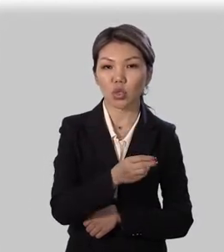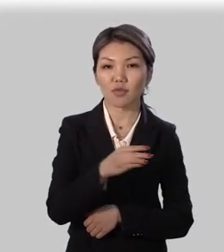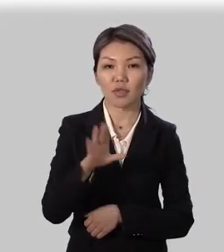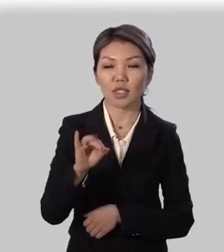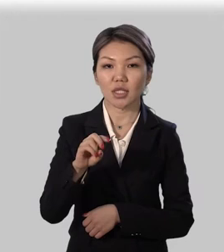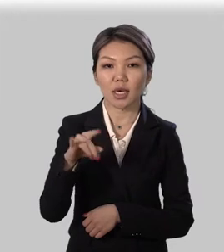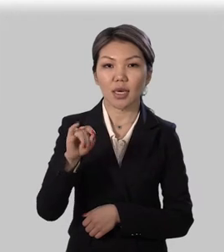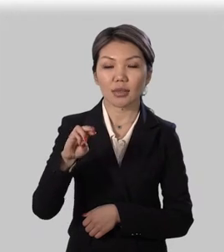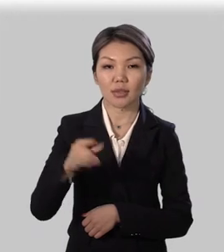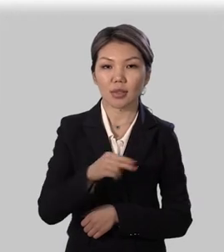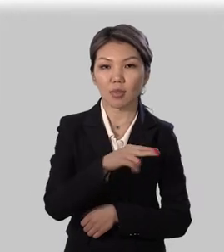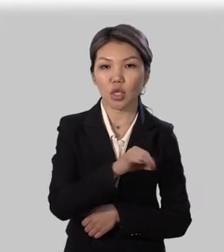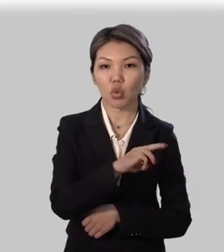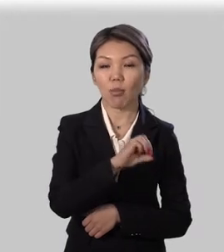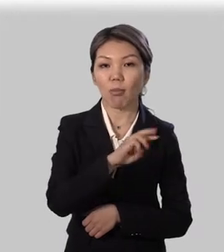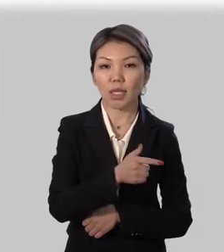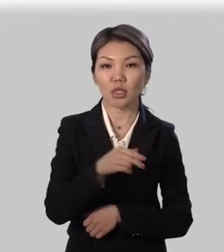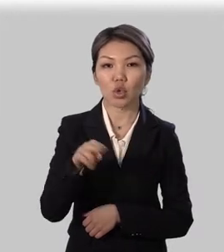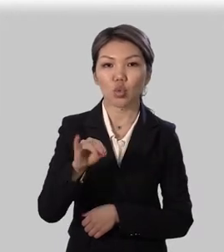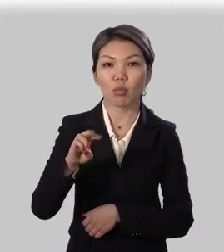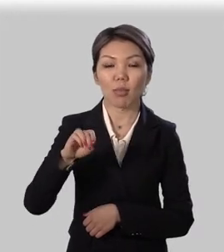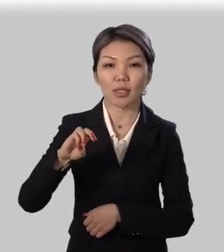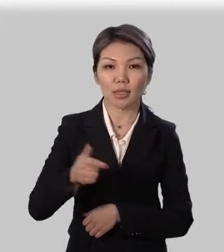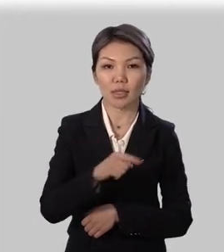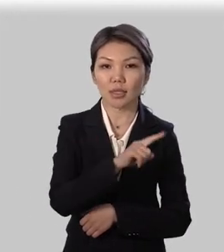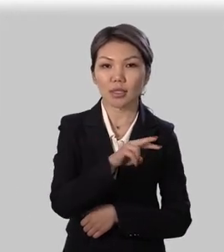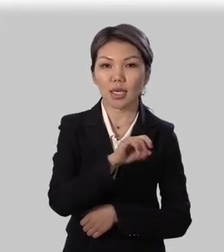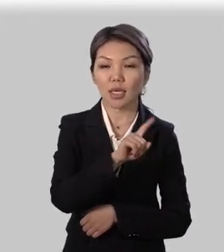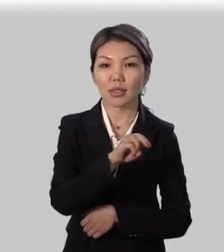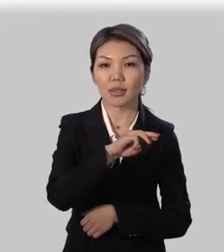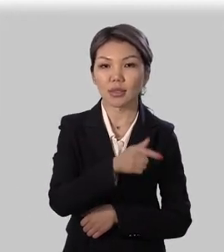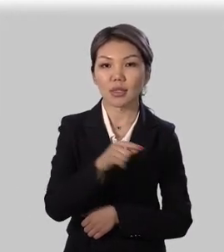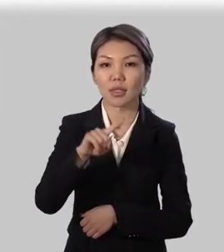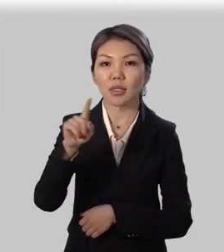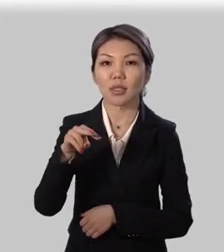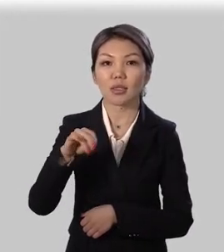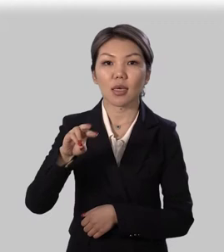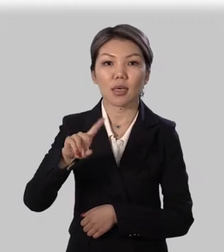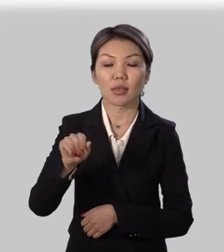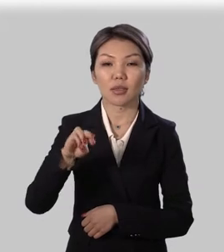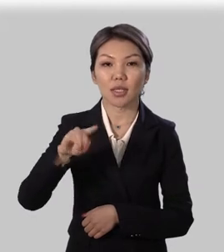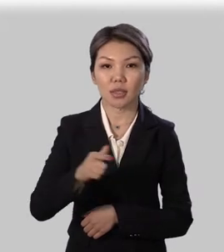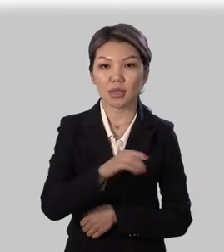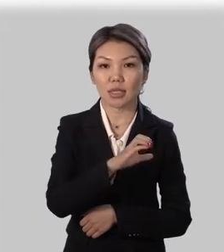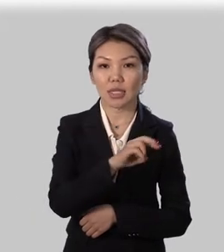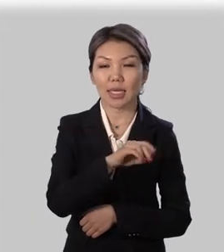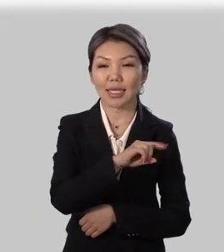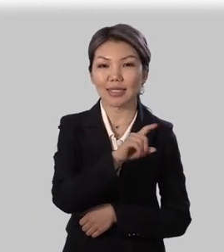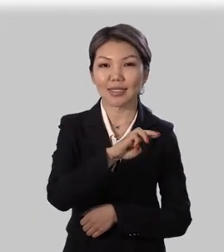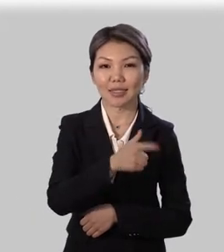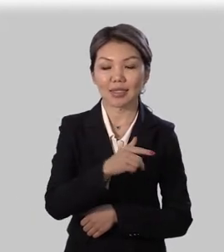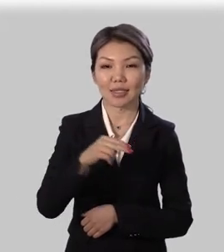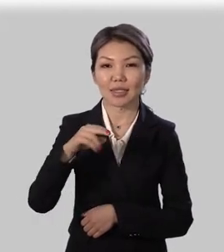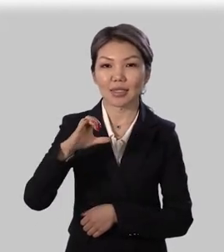подумать думать залезть залезать слезть слезать